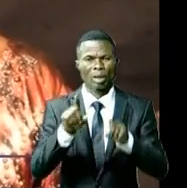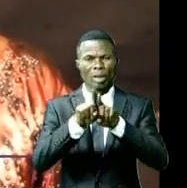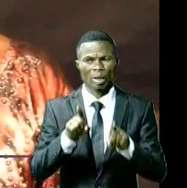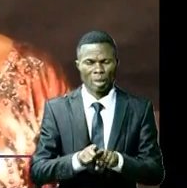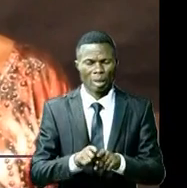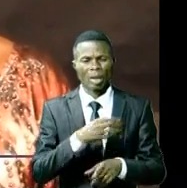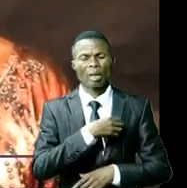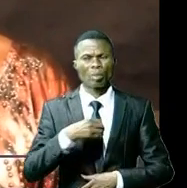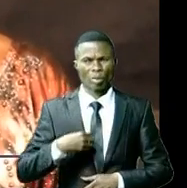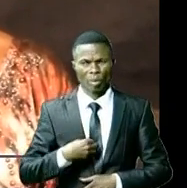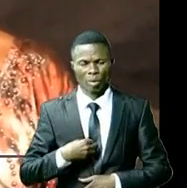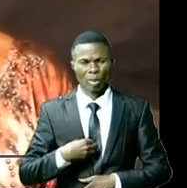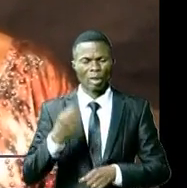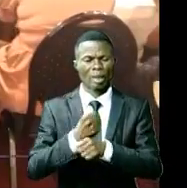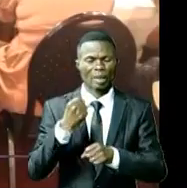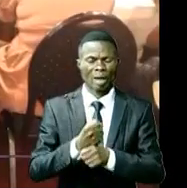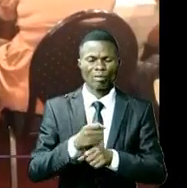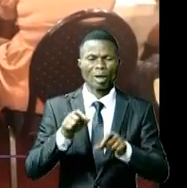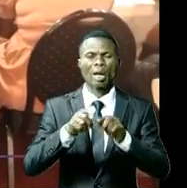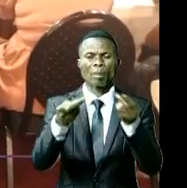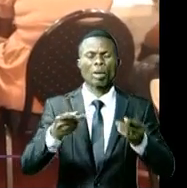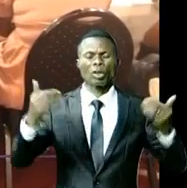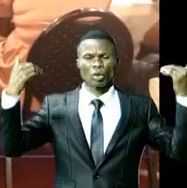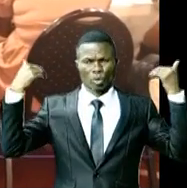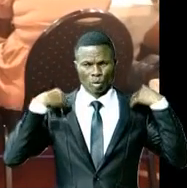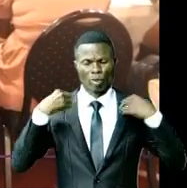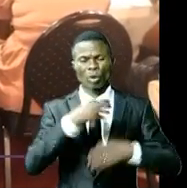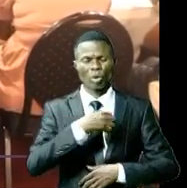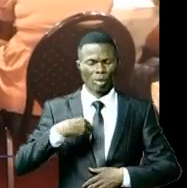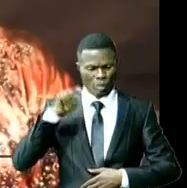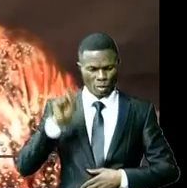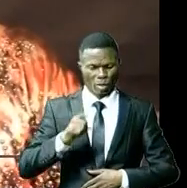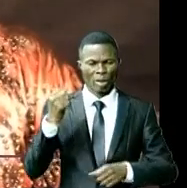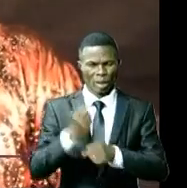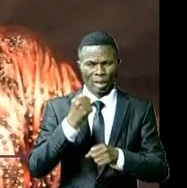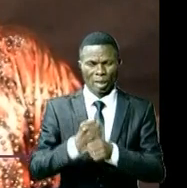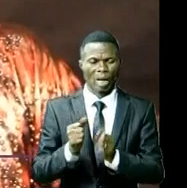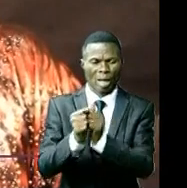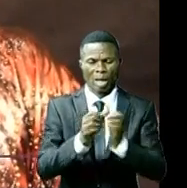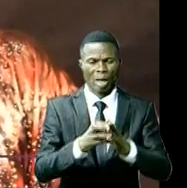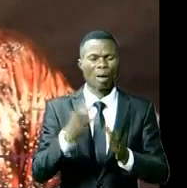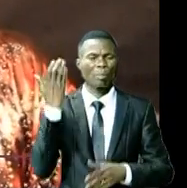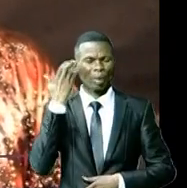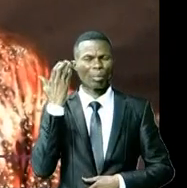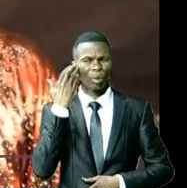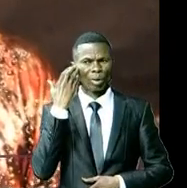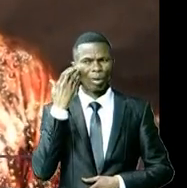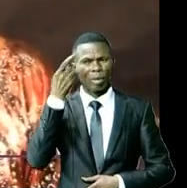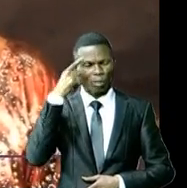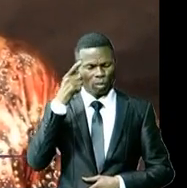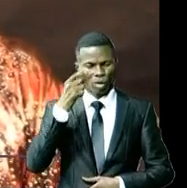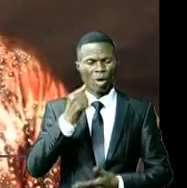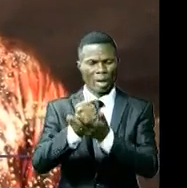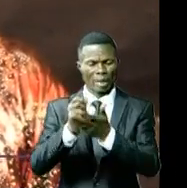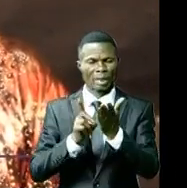la femme au poste de commandement. En tant que femme, nous devons aussi agir ensemble avec les hommes pour faire connaître